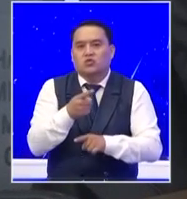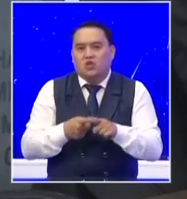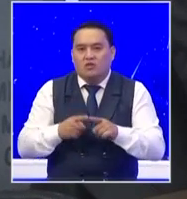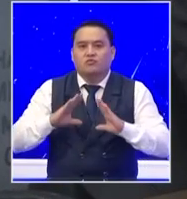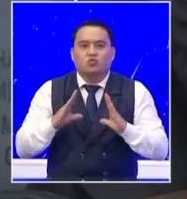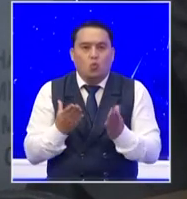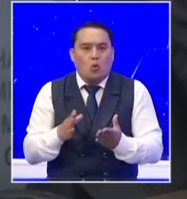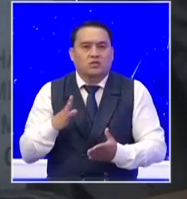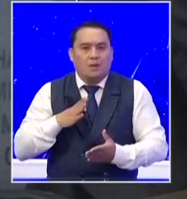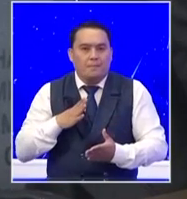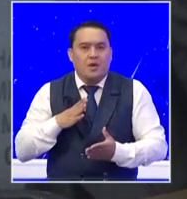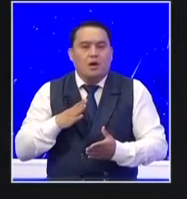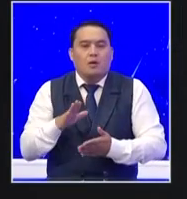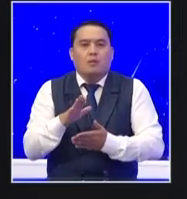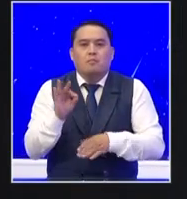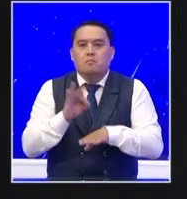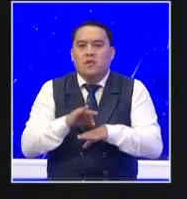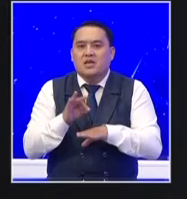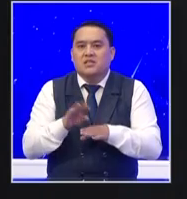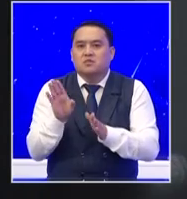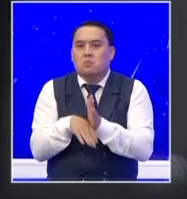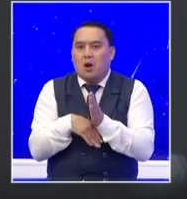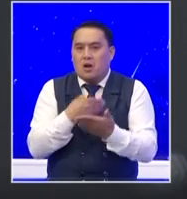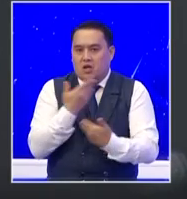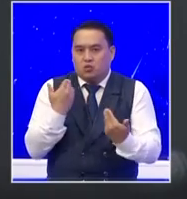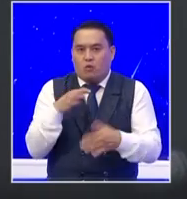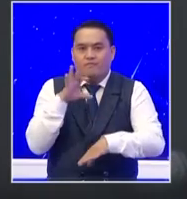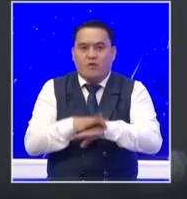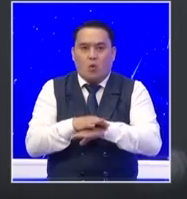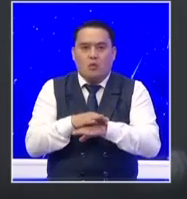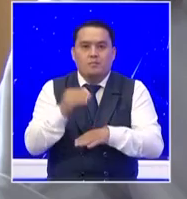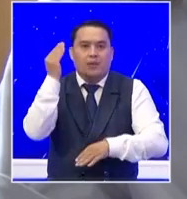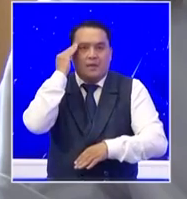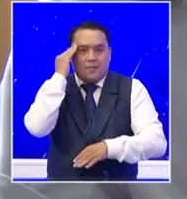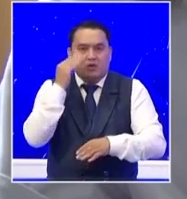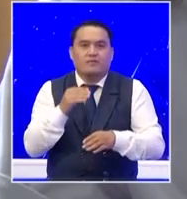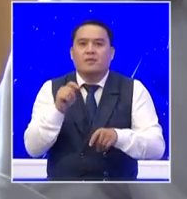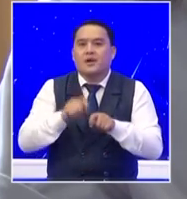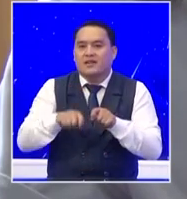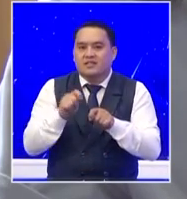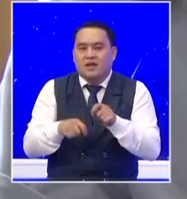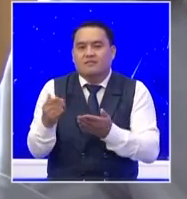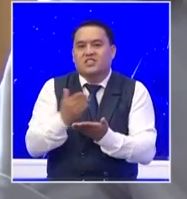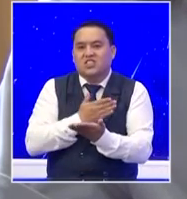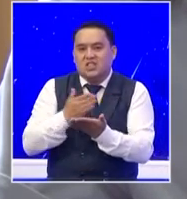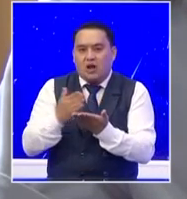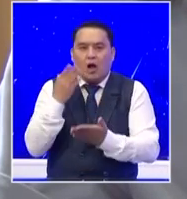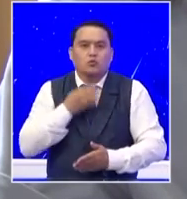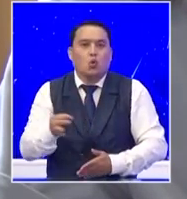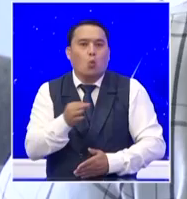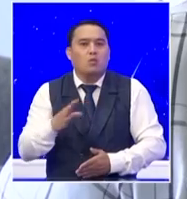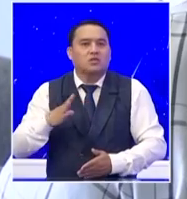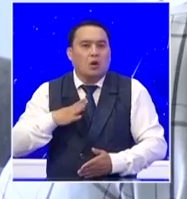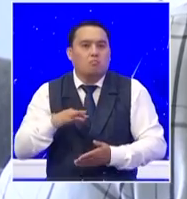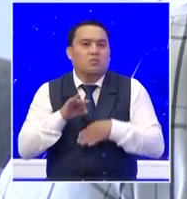случаев COVID-19 протекает бессимптомно и выявляется по методу профскрининга. В Алматинской